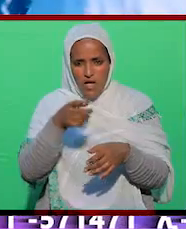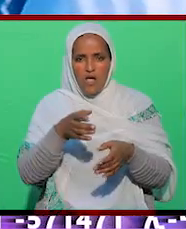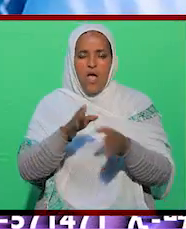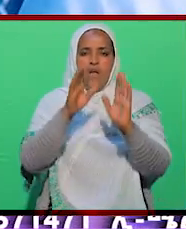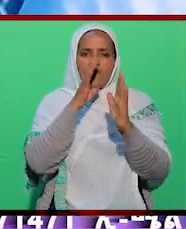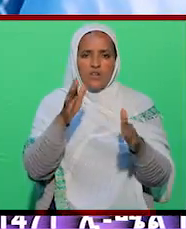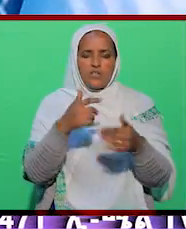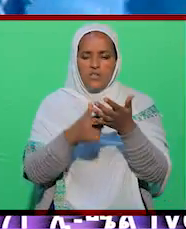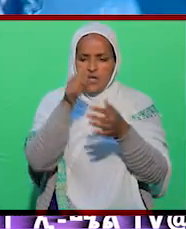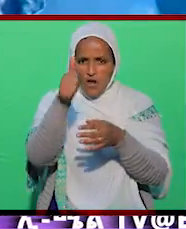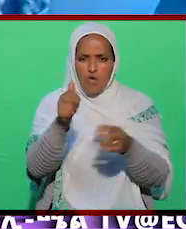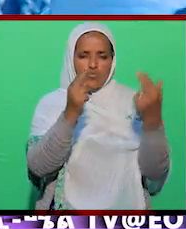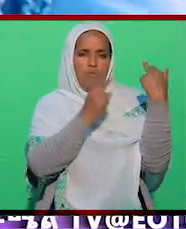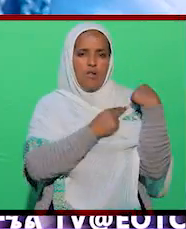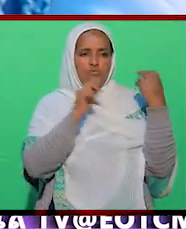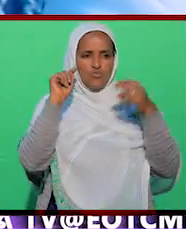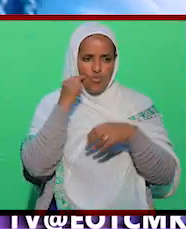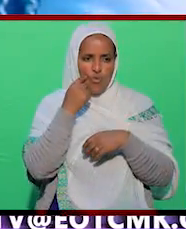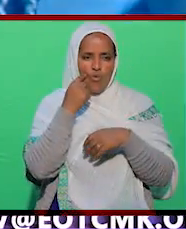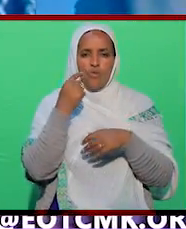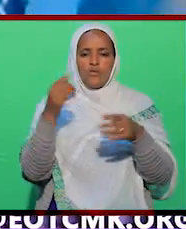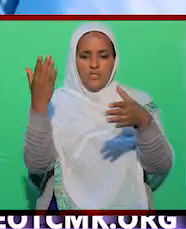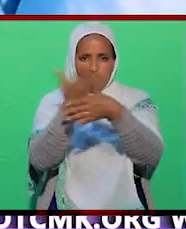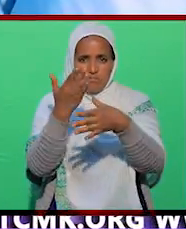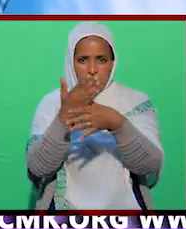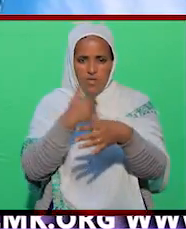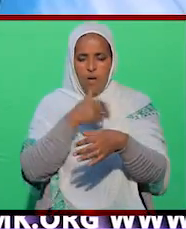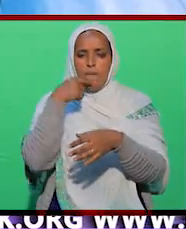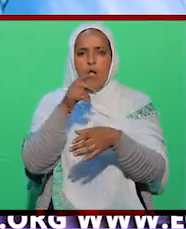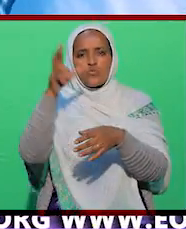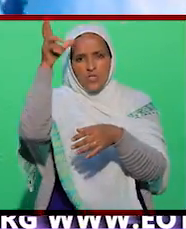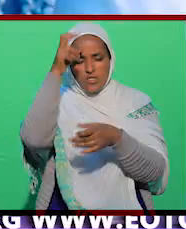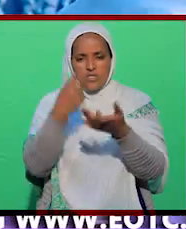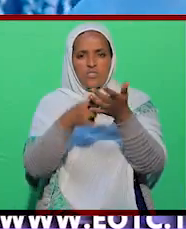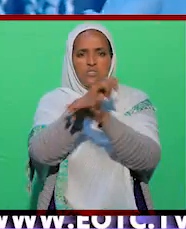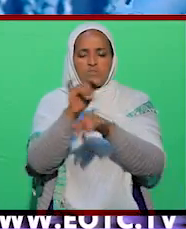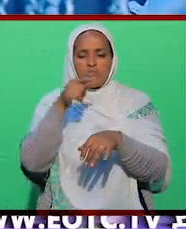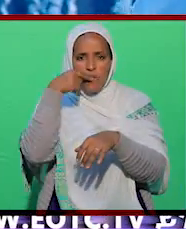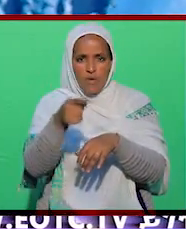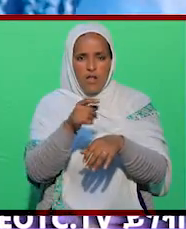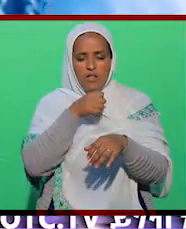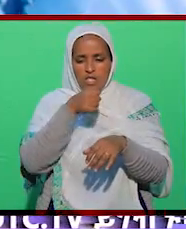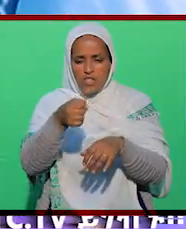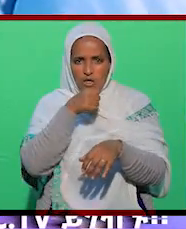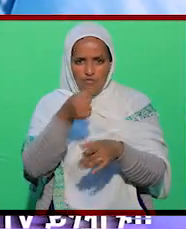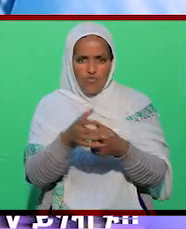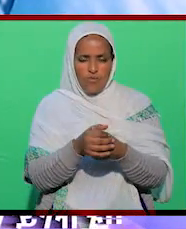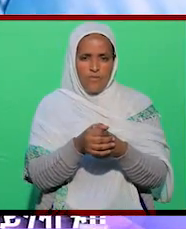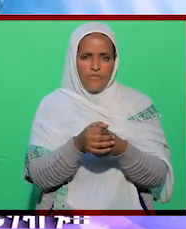እንዲናገር አይፈቀድለትም። እንዴ ራሱ ባለቤቱ እንኳን ከከለከለው ማን ነው ሰይጣንን እንደዚህ ምን ተብላል እያለ